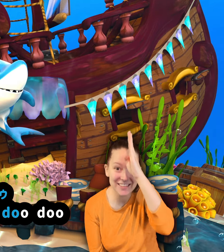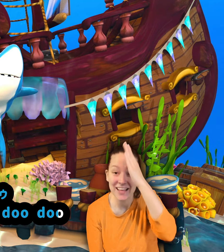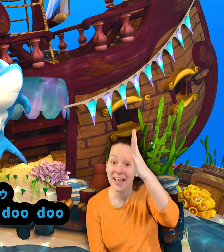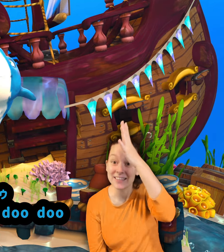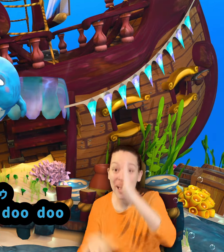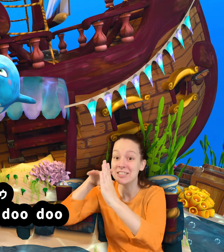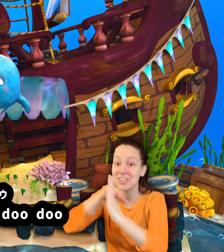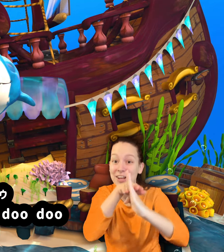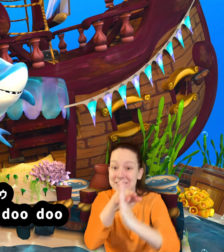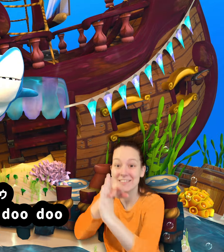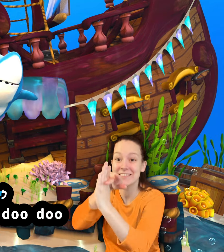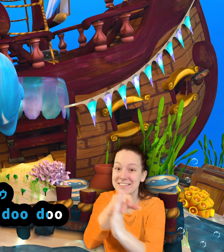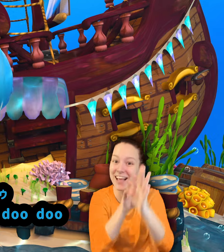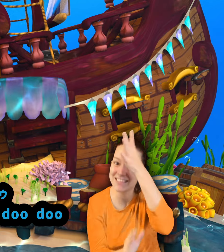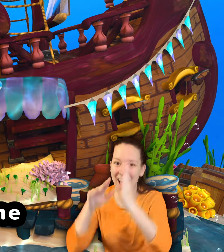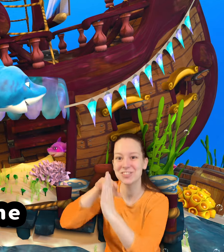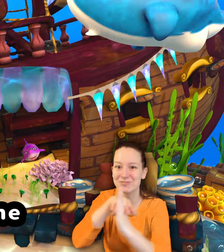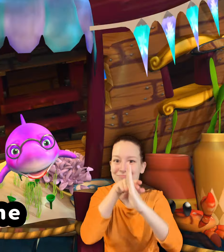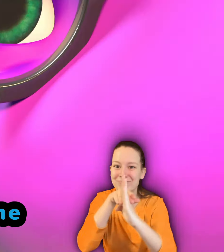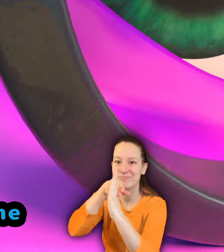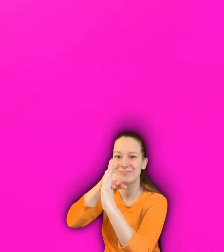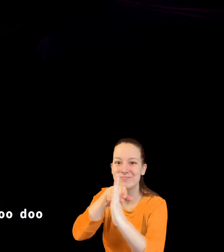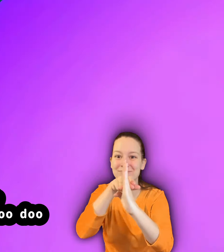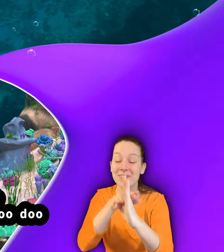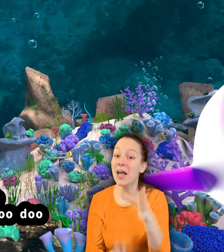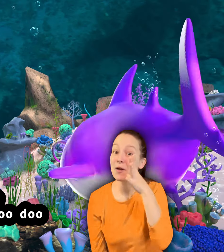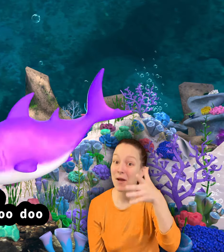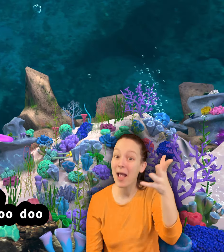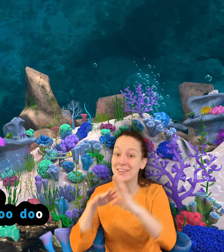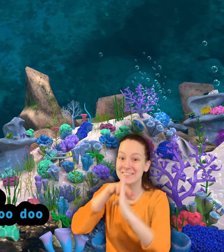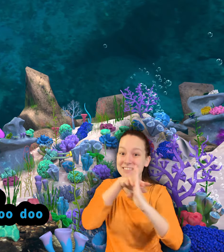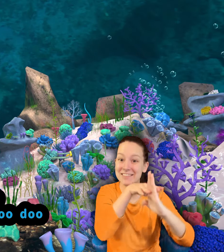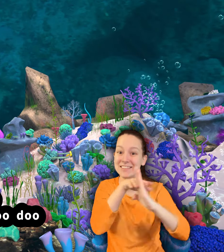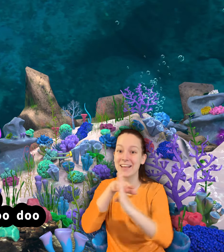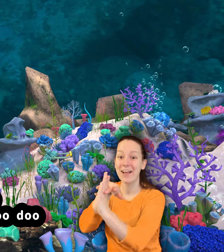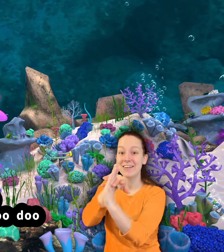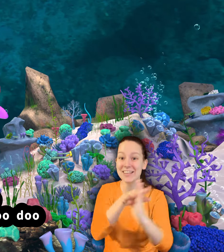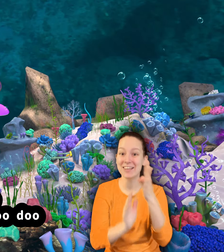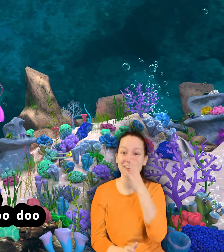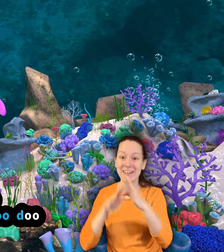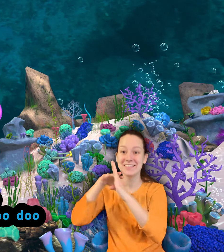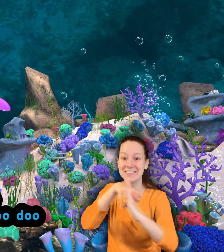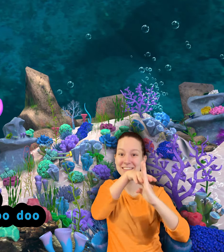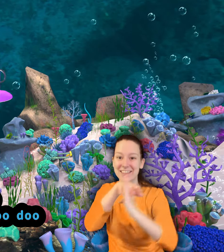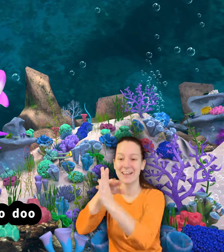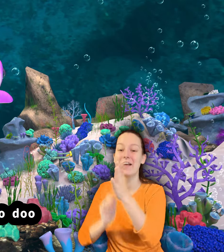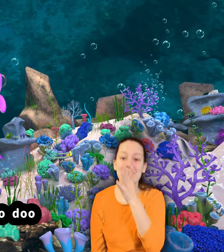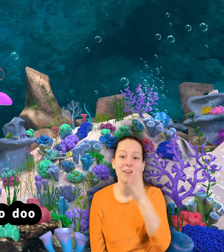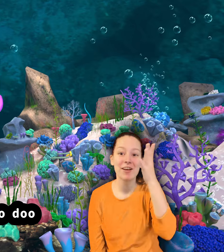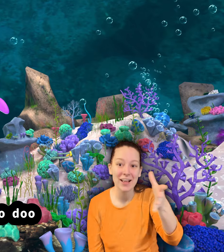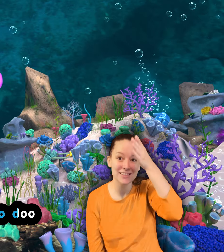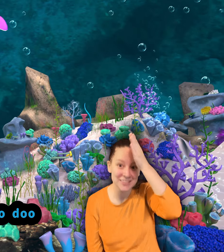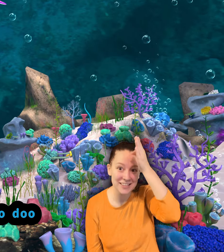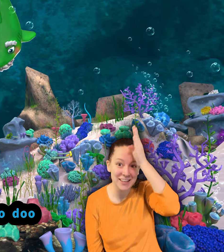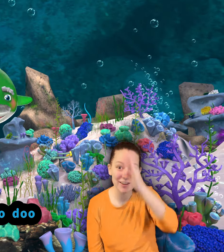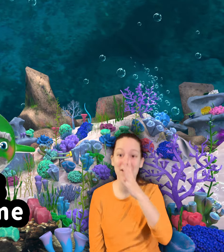ザメパパザメパパザメおばザメおばザメおば